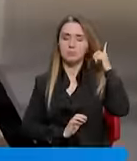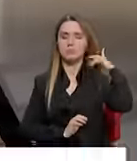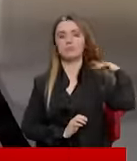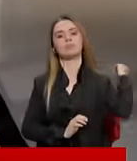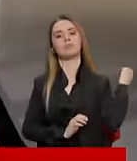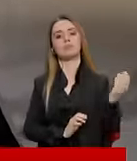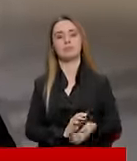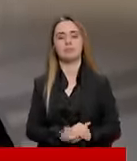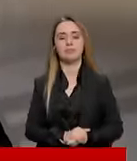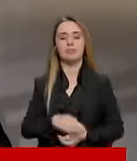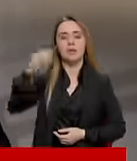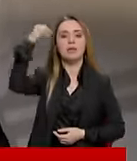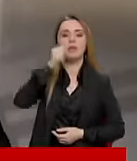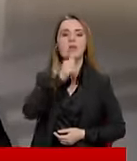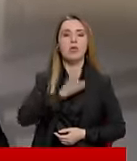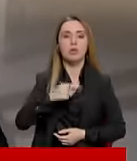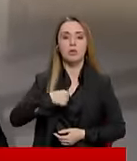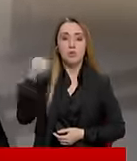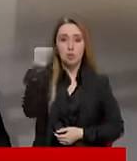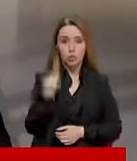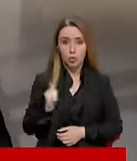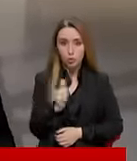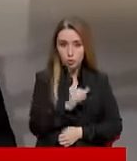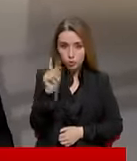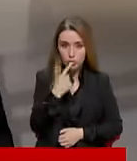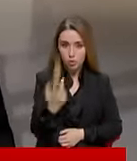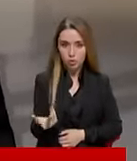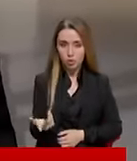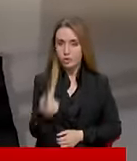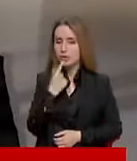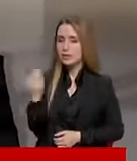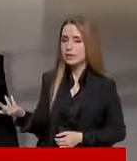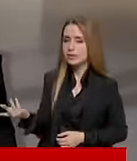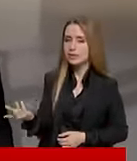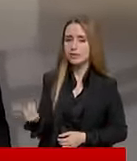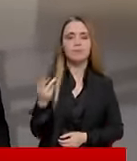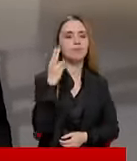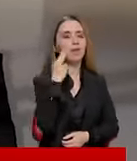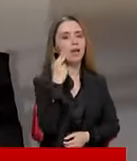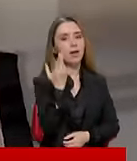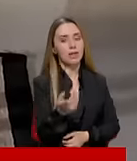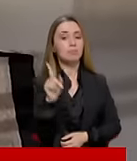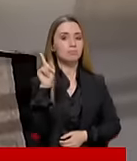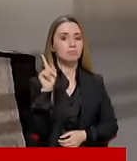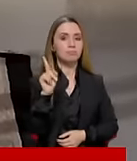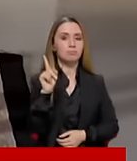etti Ekrem İmamoğlu sanki biz düşman ordusuyuz diyor Ne dersiniz Şimdi Efendim eee